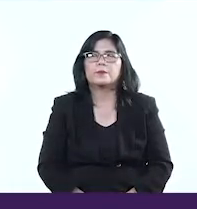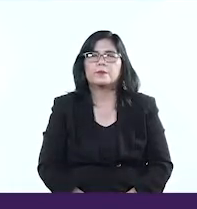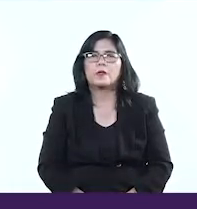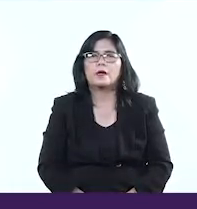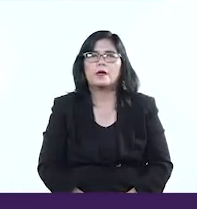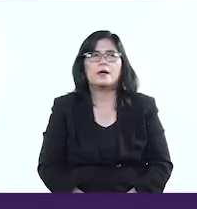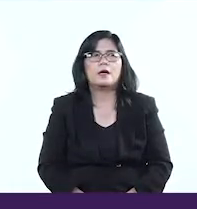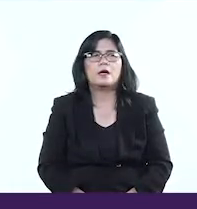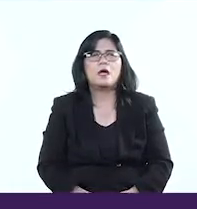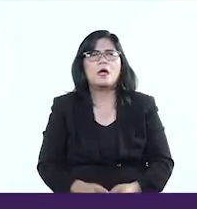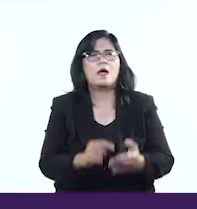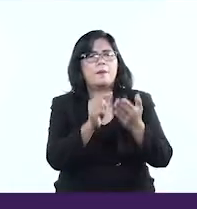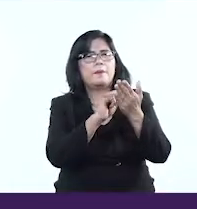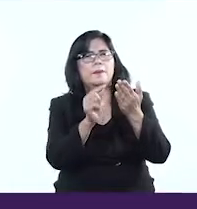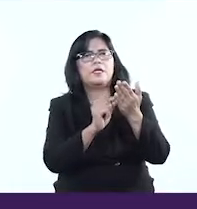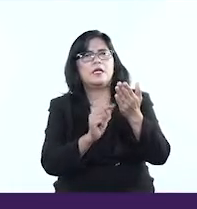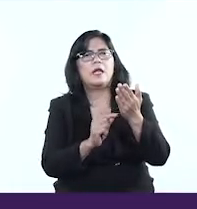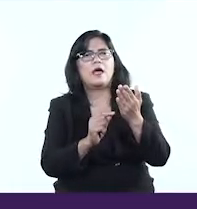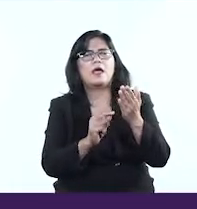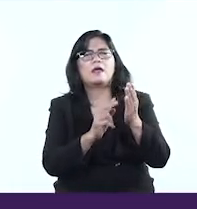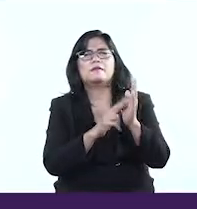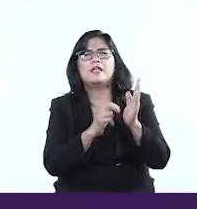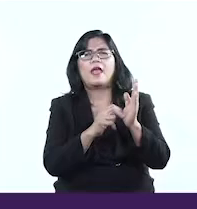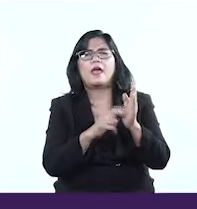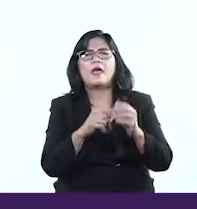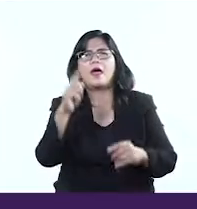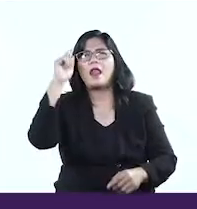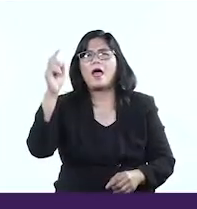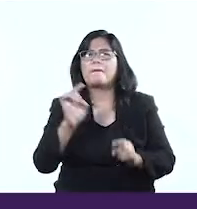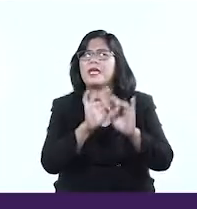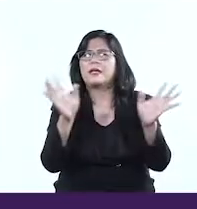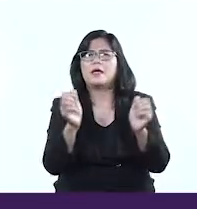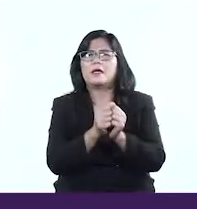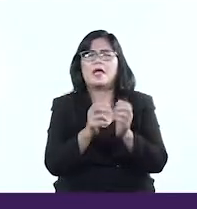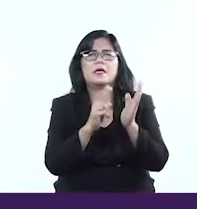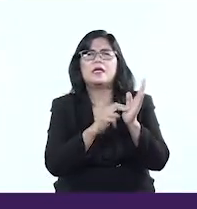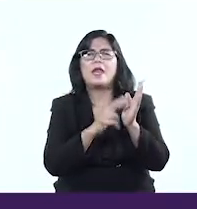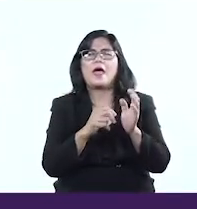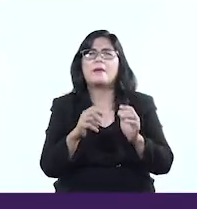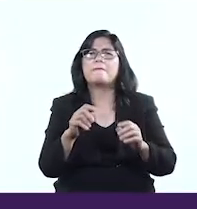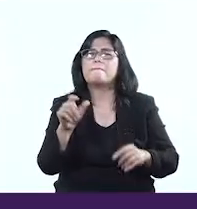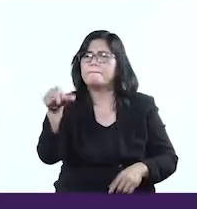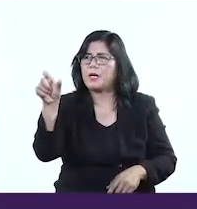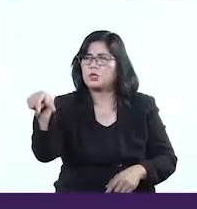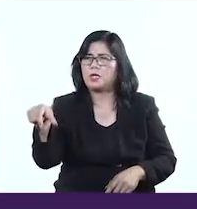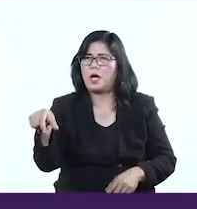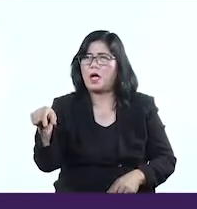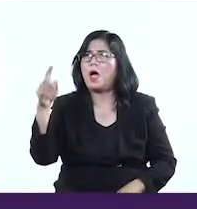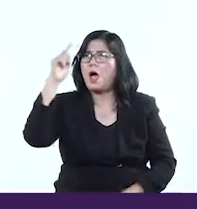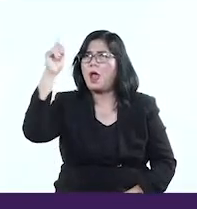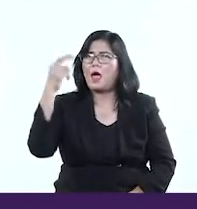Hai penilaian alas sangat berbeda dengan Penilaian manusia Hai Jadi kalau alam melihat sesuatu